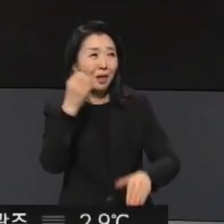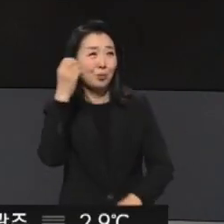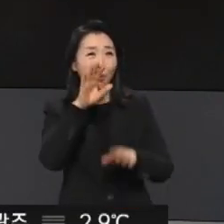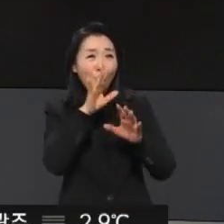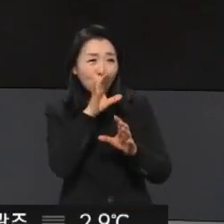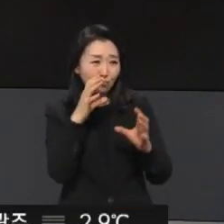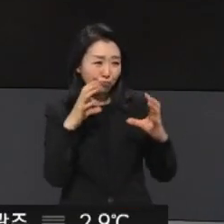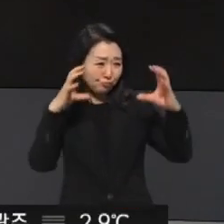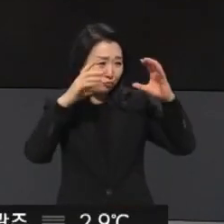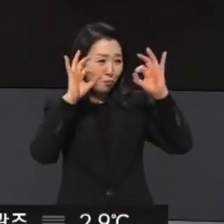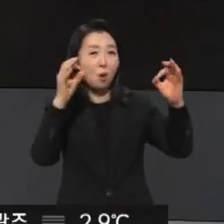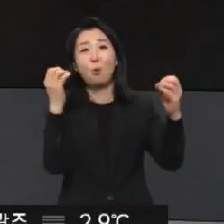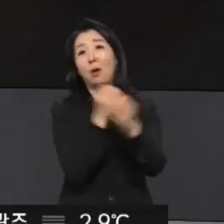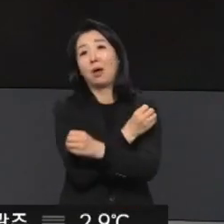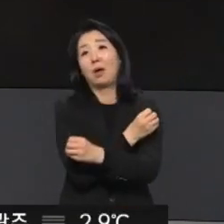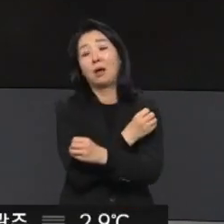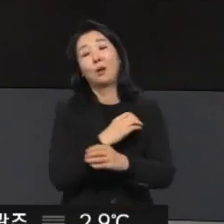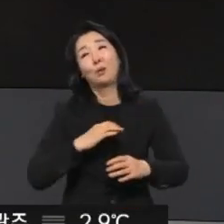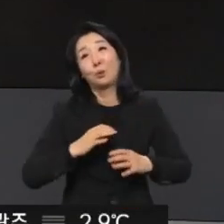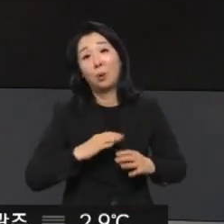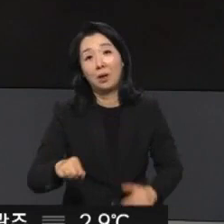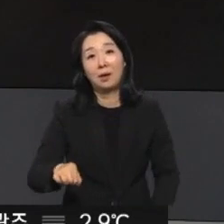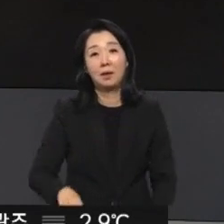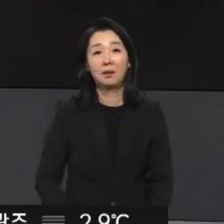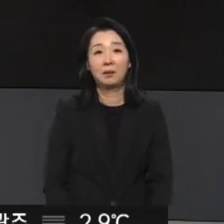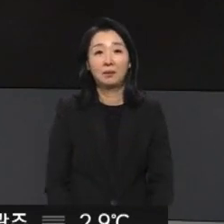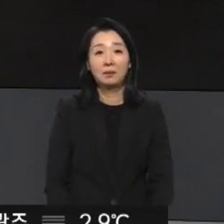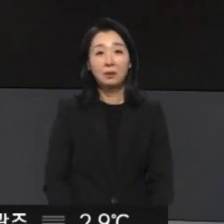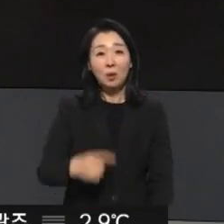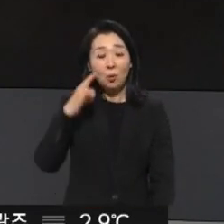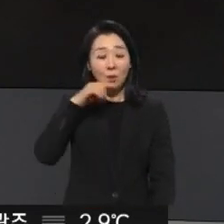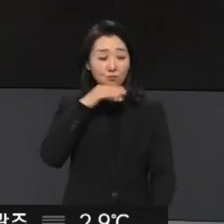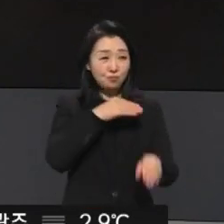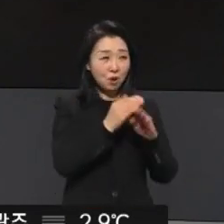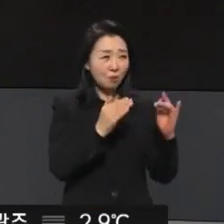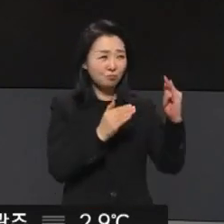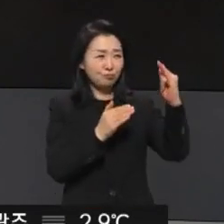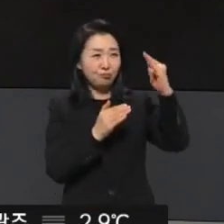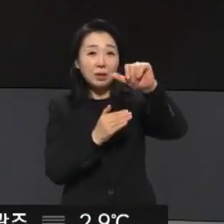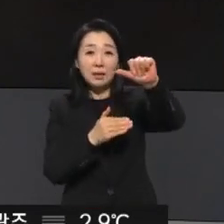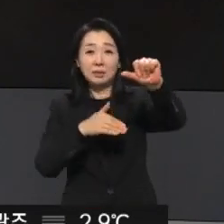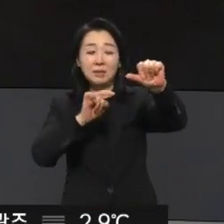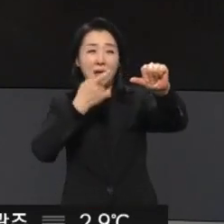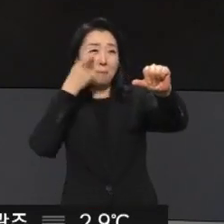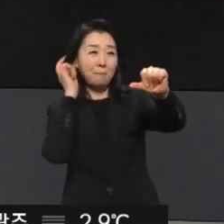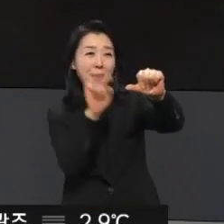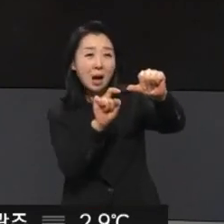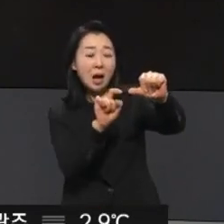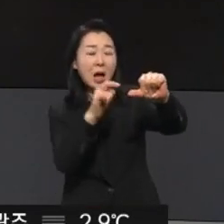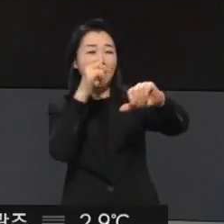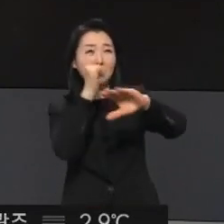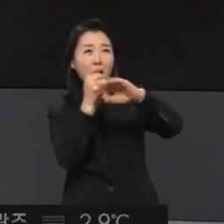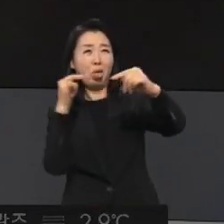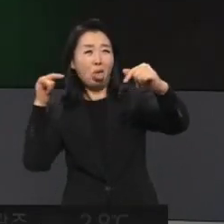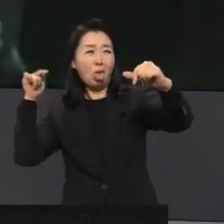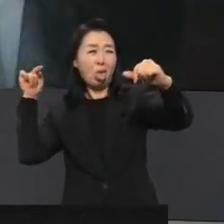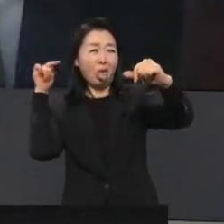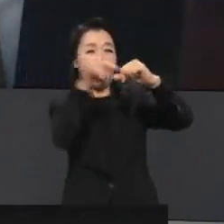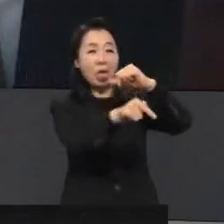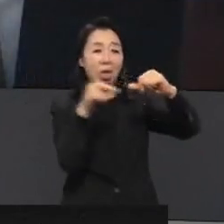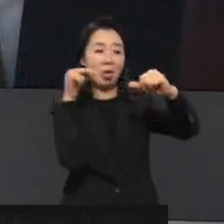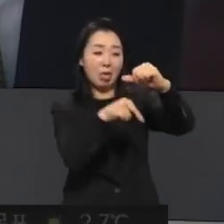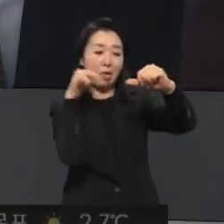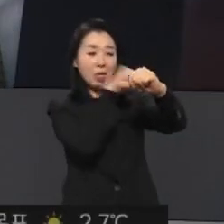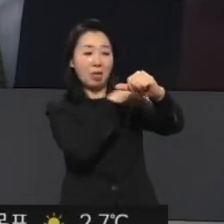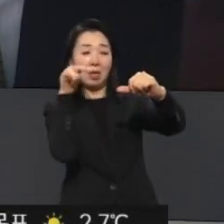오늘은 풍선을 보고 놀란 셈입니다. 그도 그럴 것이 북한 무인기 다섯 대를 발견하고도 격추하지 못해서